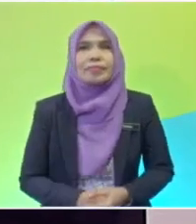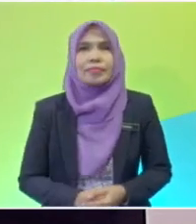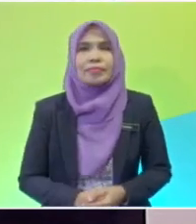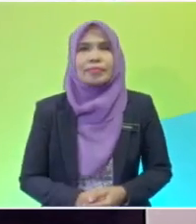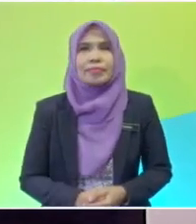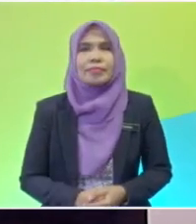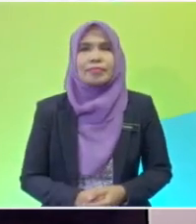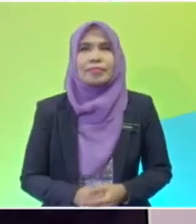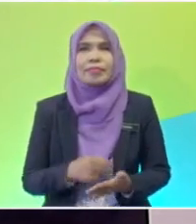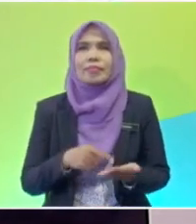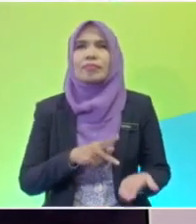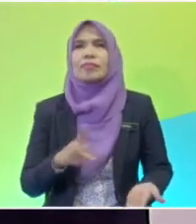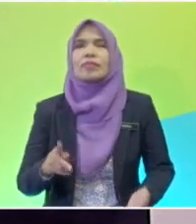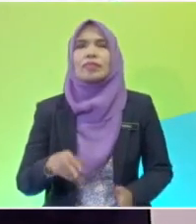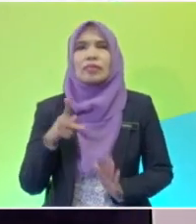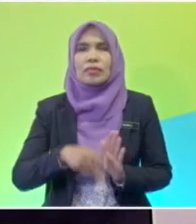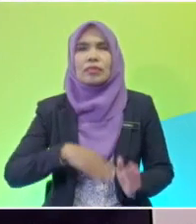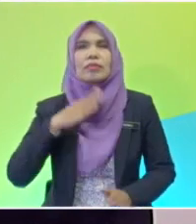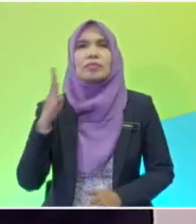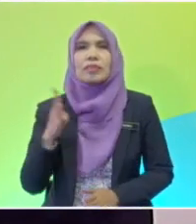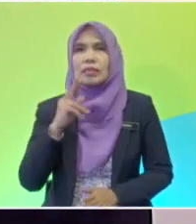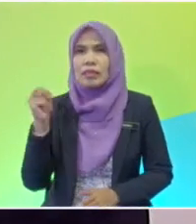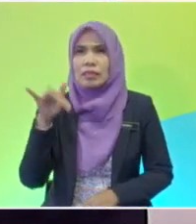kebiasaannya yang akan dilakukan oleh guru